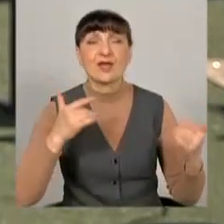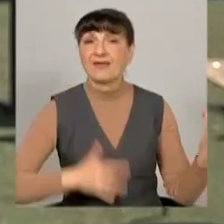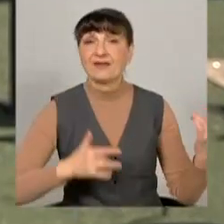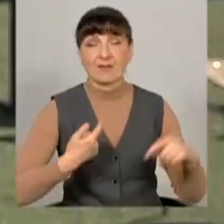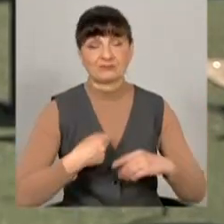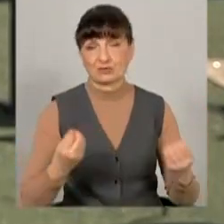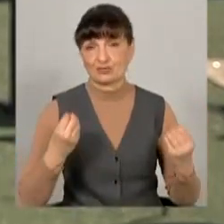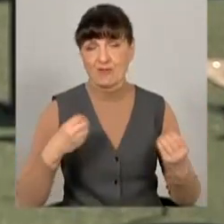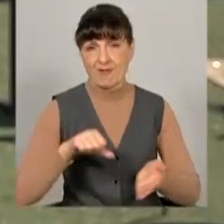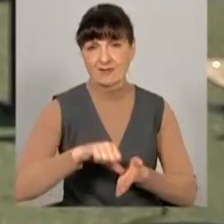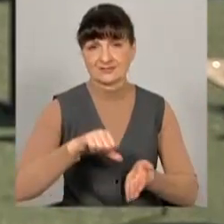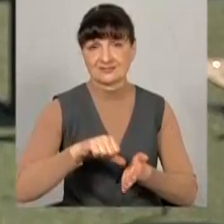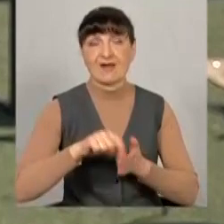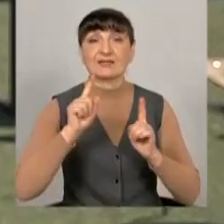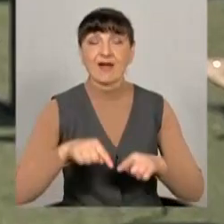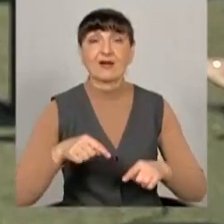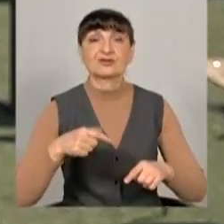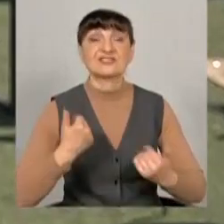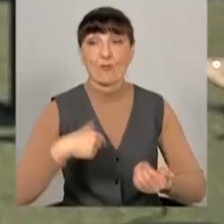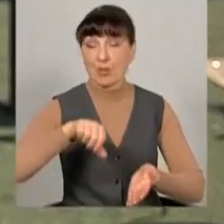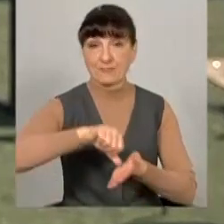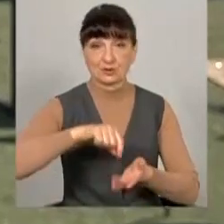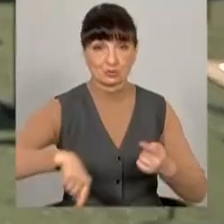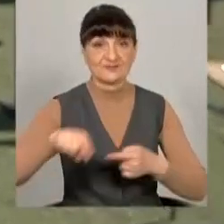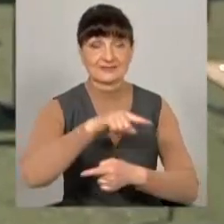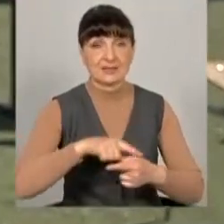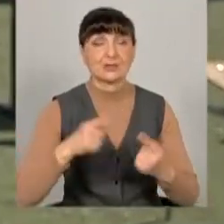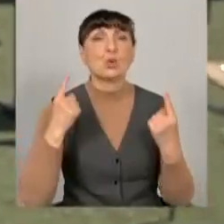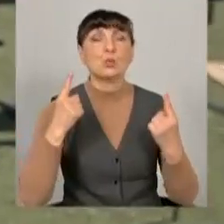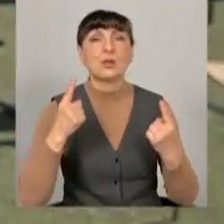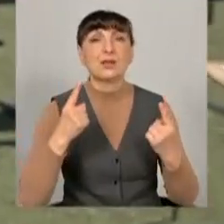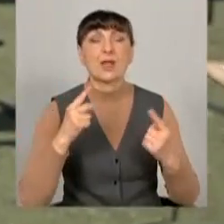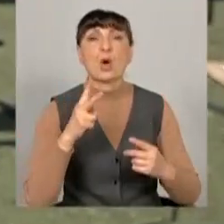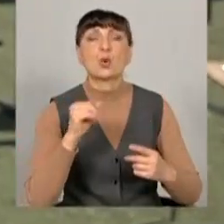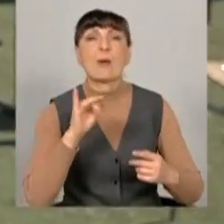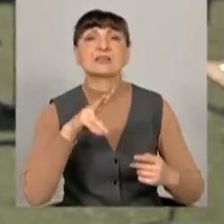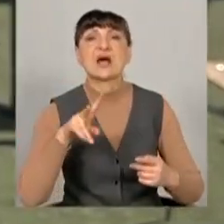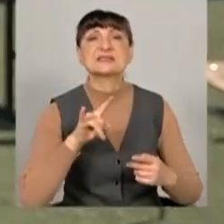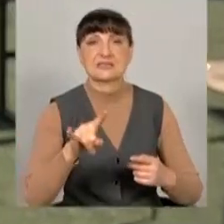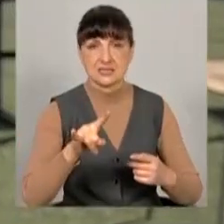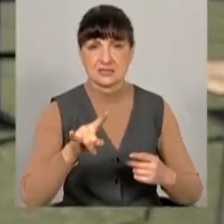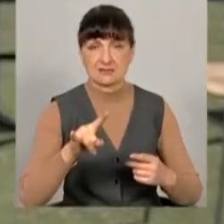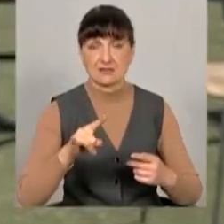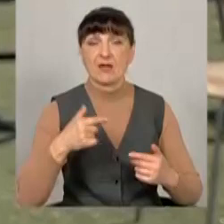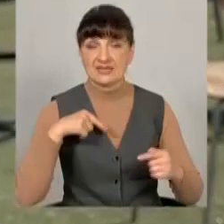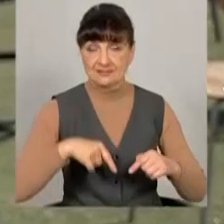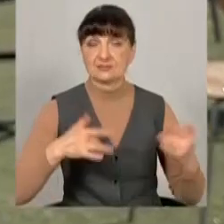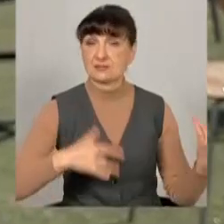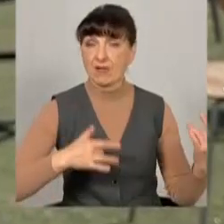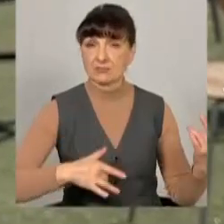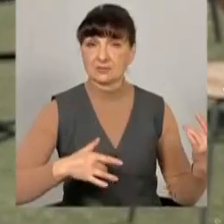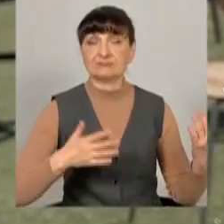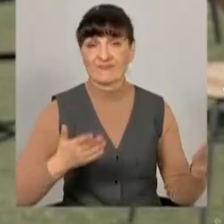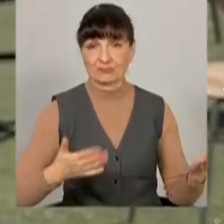меня – это честь. Также для меня честь сегодня присутствовать здесь, в юбилей великого Курмангазы Сагырбайулы, и сыграть здесь.